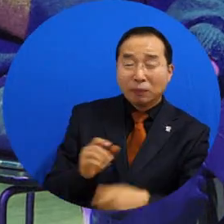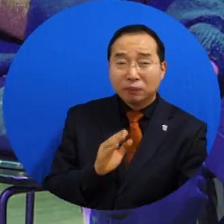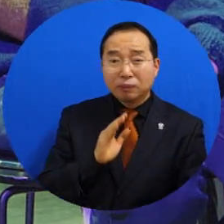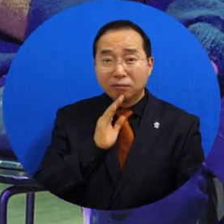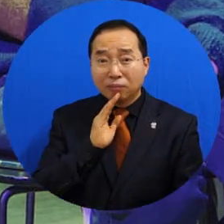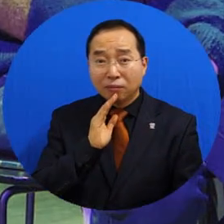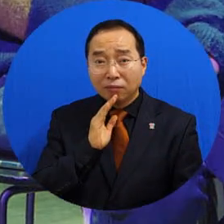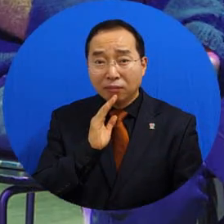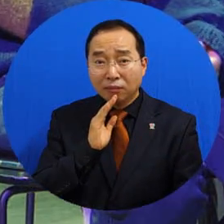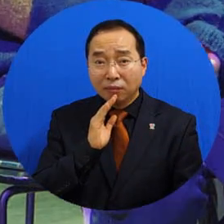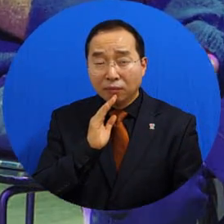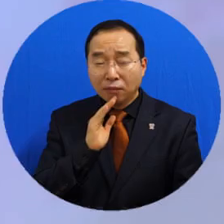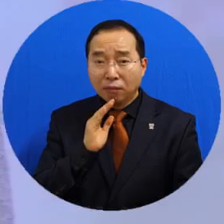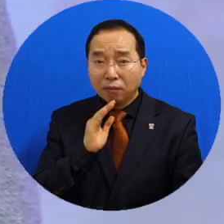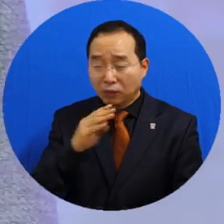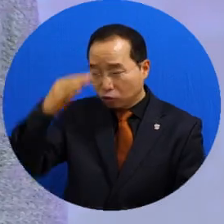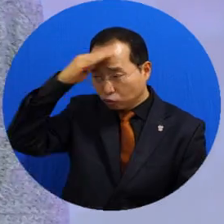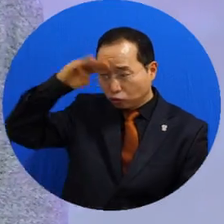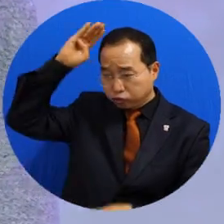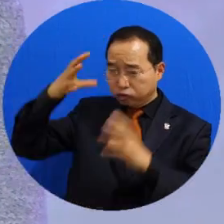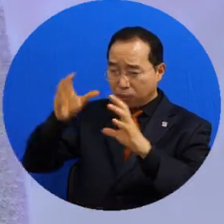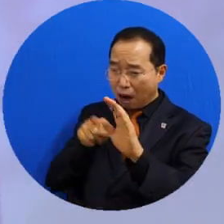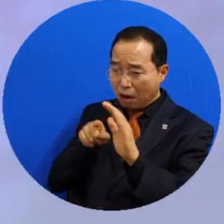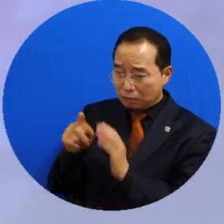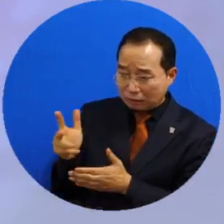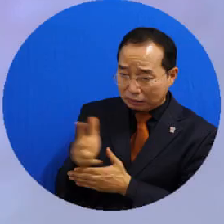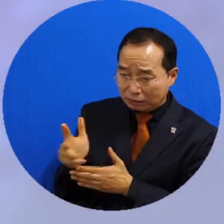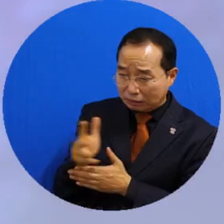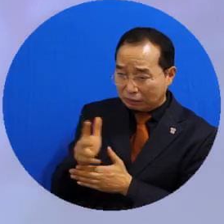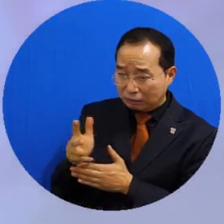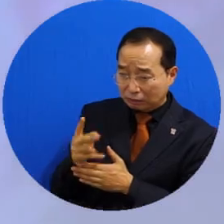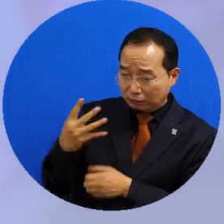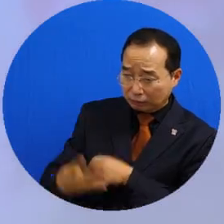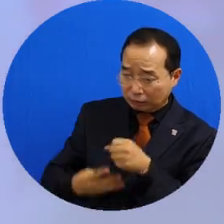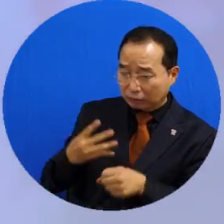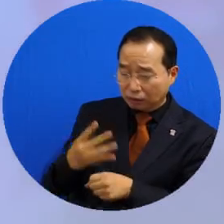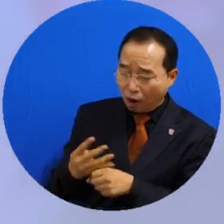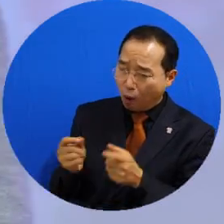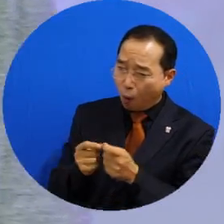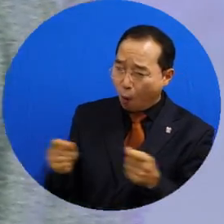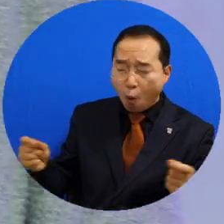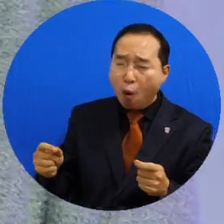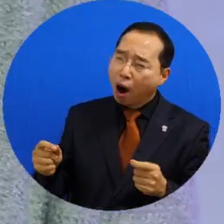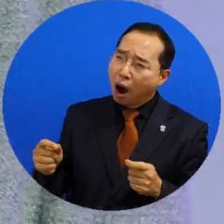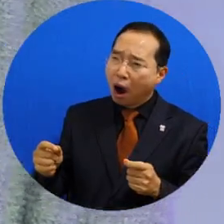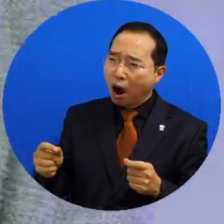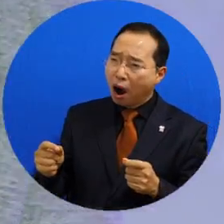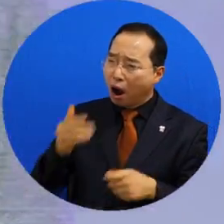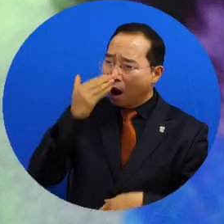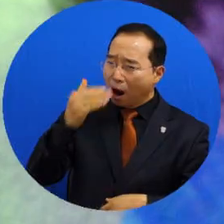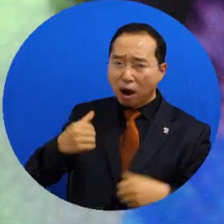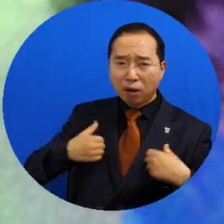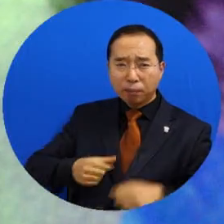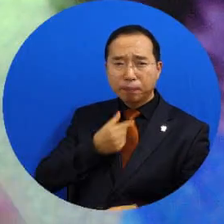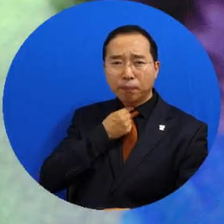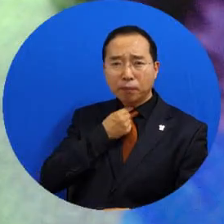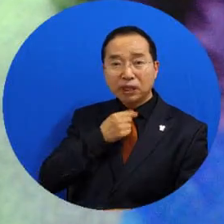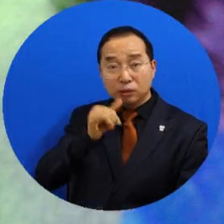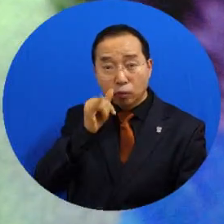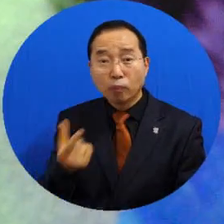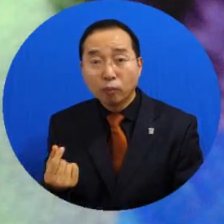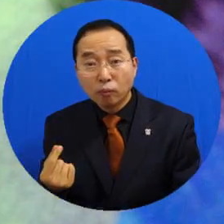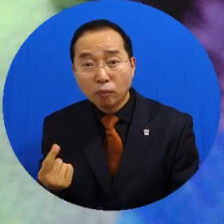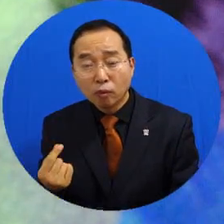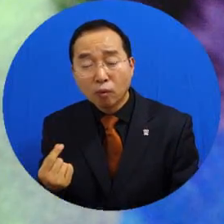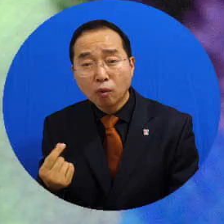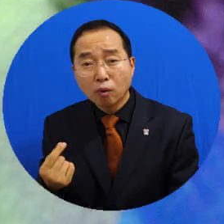프로젝트를 진행하신 거잖아요. 네. 그러면 정말 포기하고 싶었던 순간이 있었을 것 같아요. 정말 가장